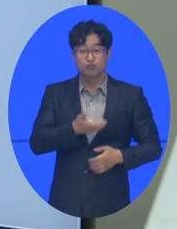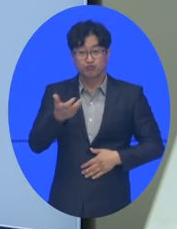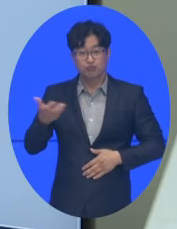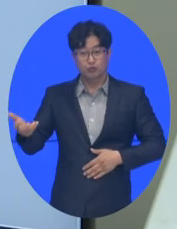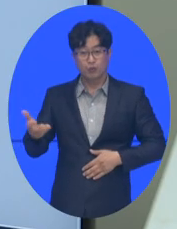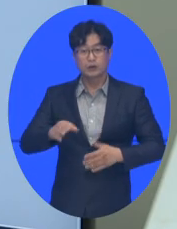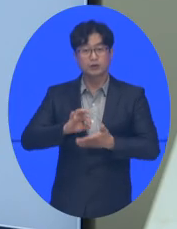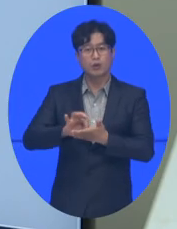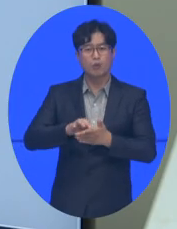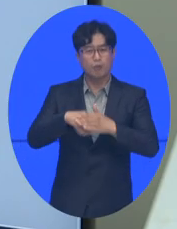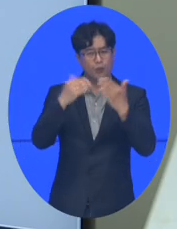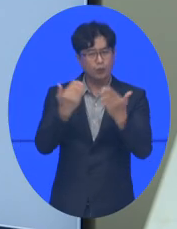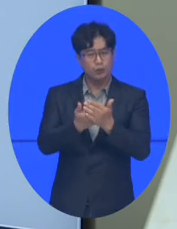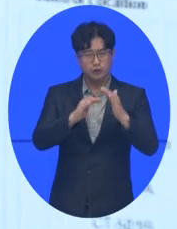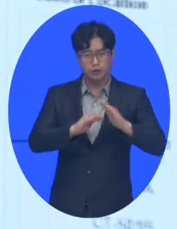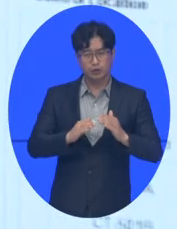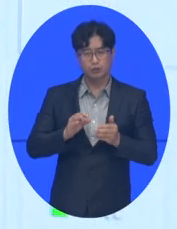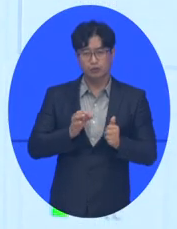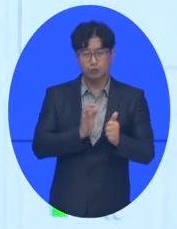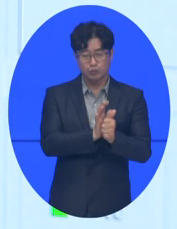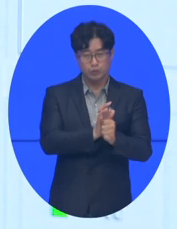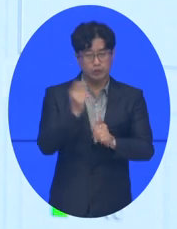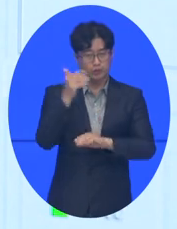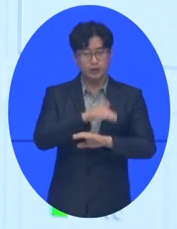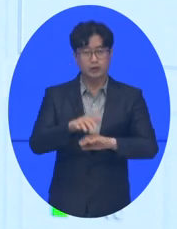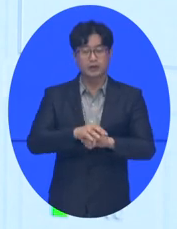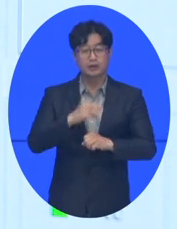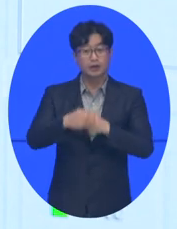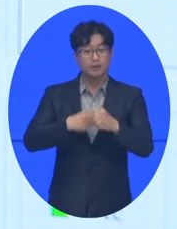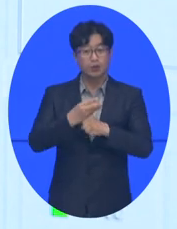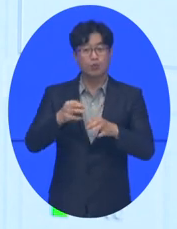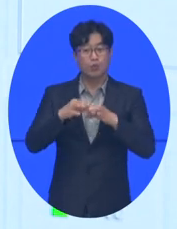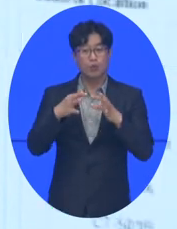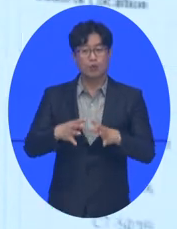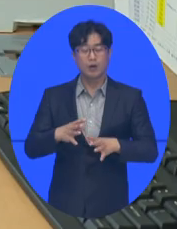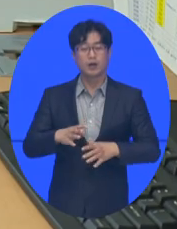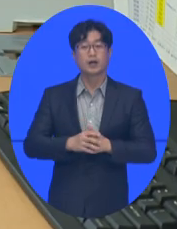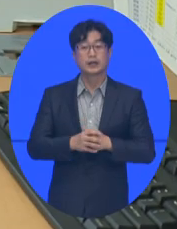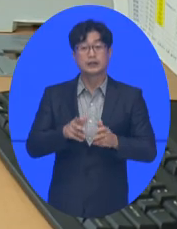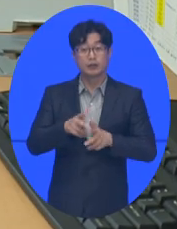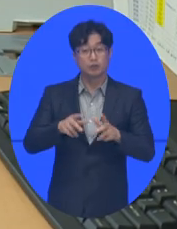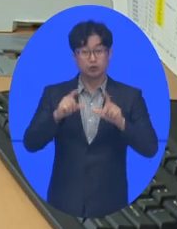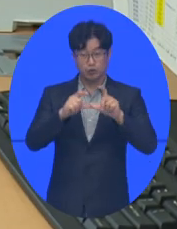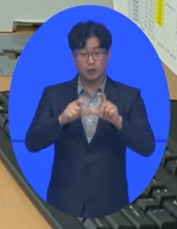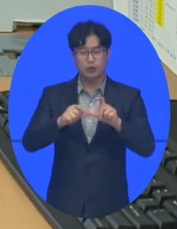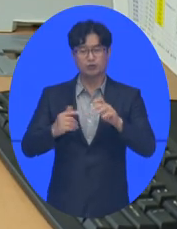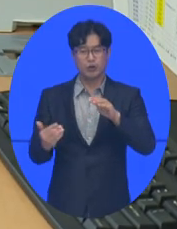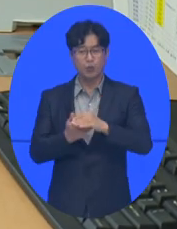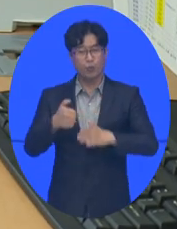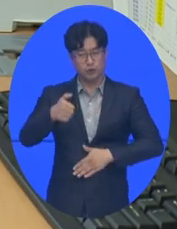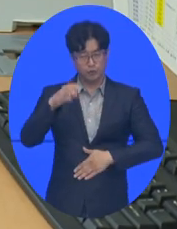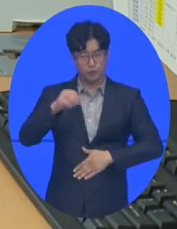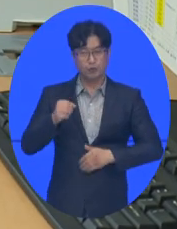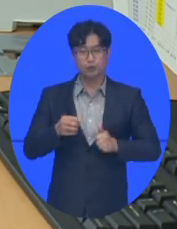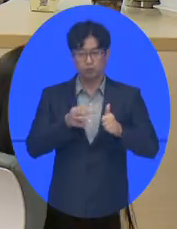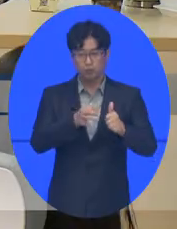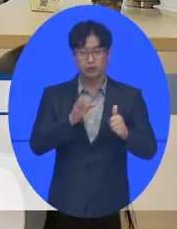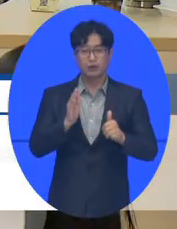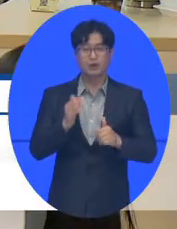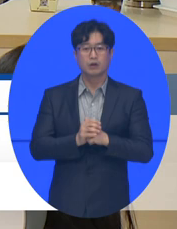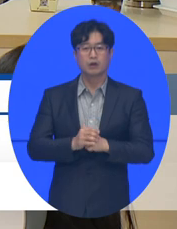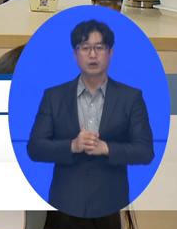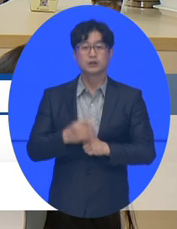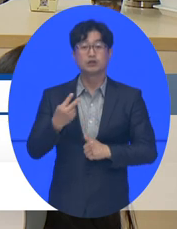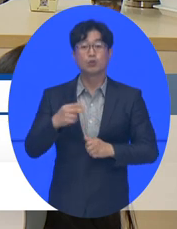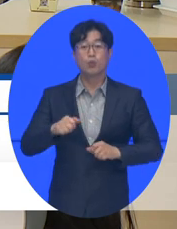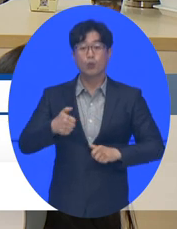활용 등 전 분야 기반 시설을 지원할 계획. 3년 동안 총 사업비의 절반까지 최대 50억 원을 지원하게 됩니다.